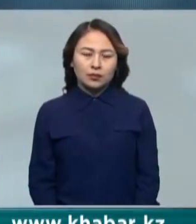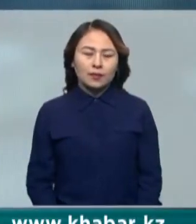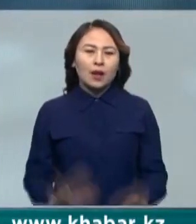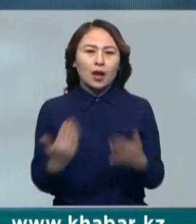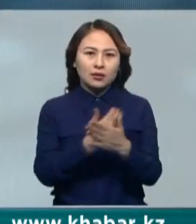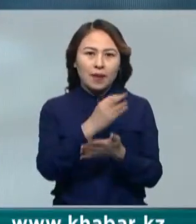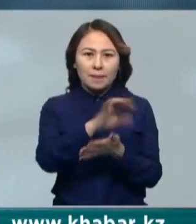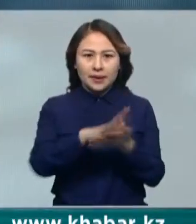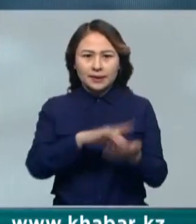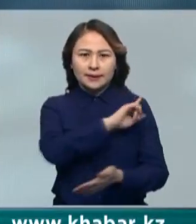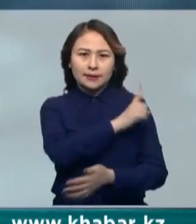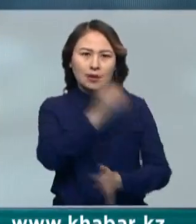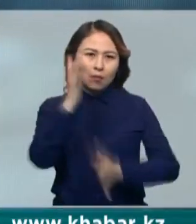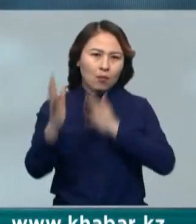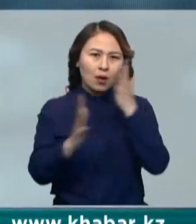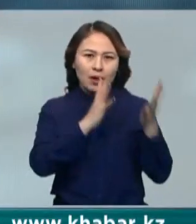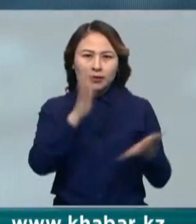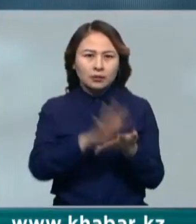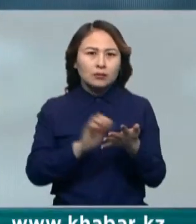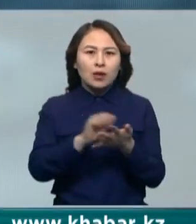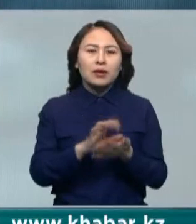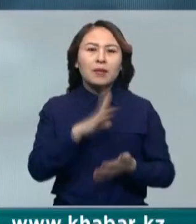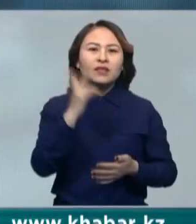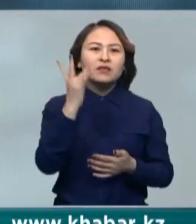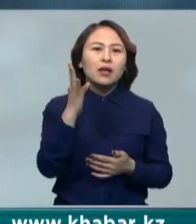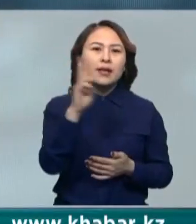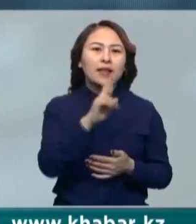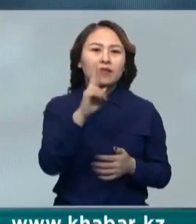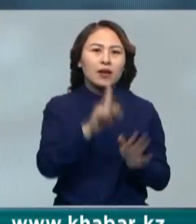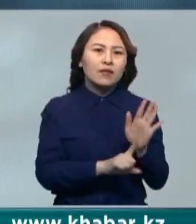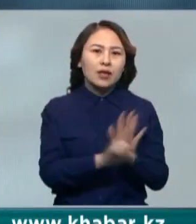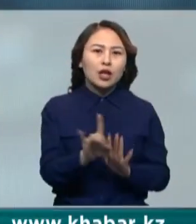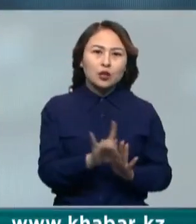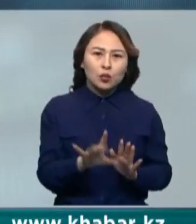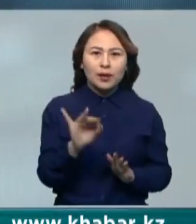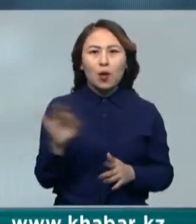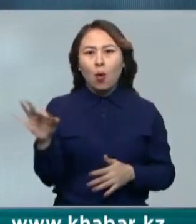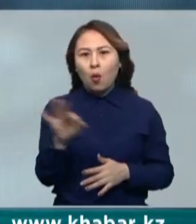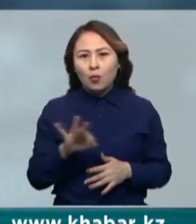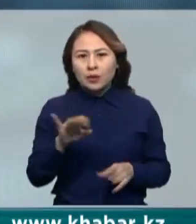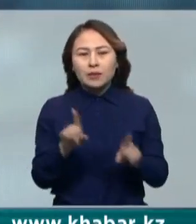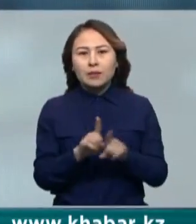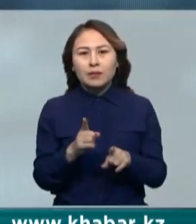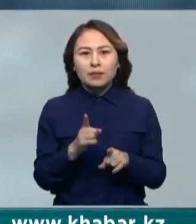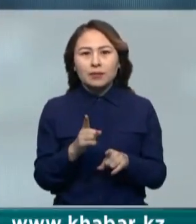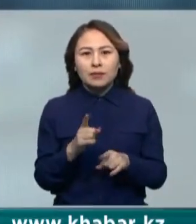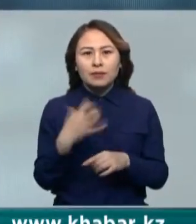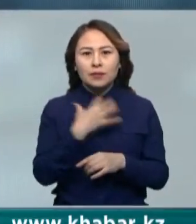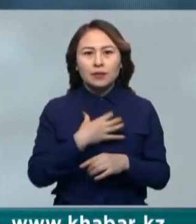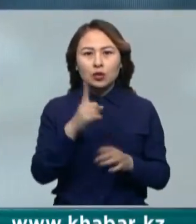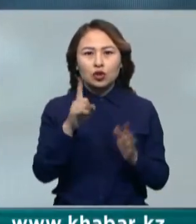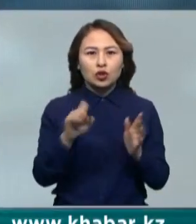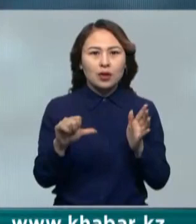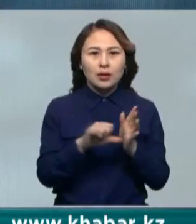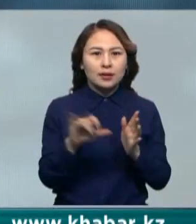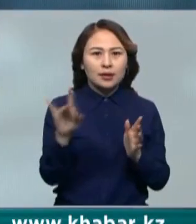Жаңалықтарымыз жалғастырамыз. Қатты боран салдарынан қаңтардың 24-нен бастап республикалық және облыстық маңызға ие